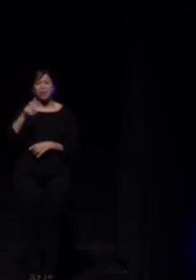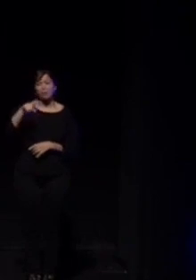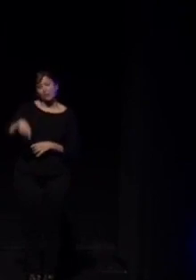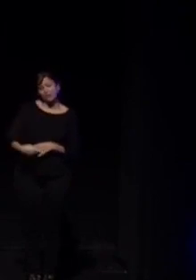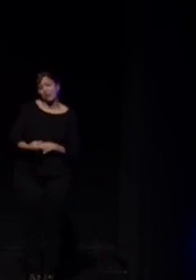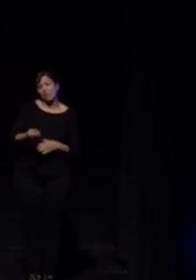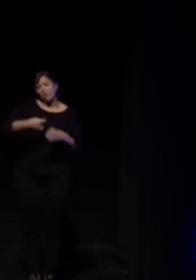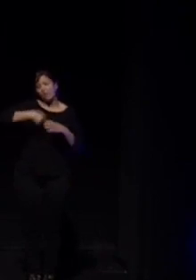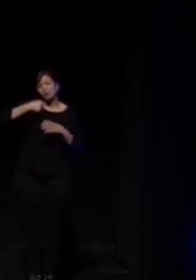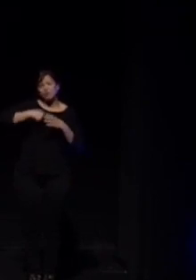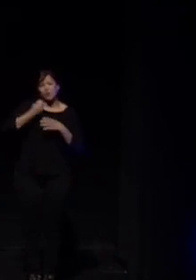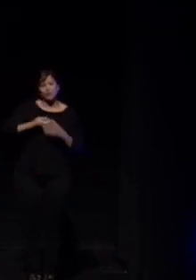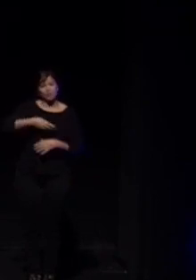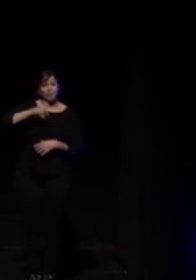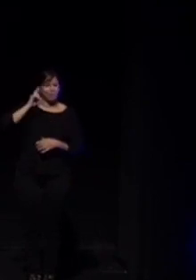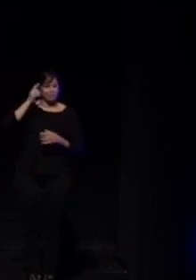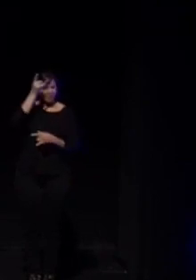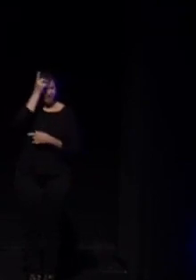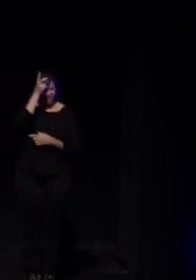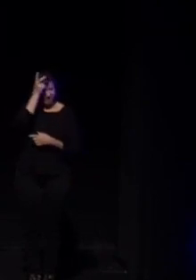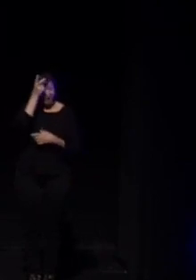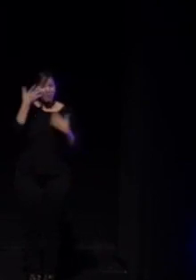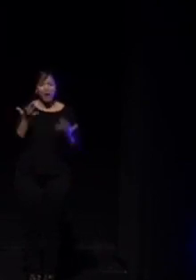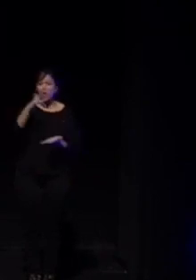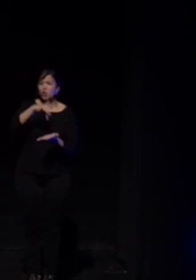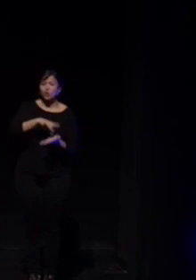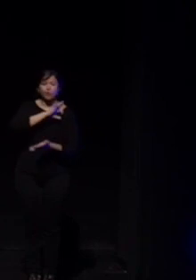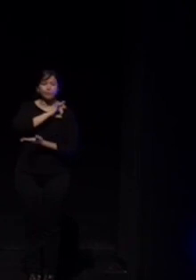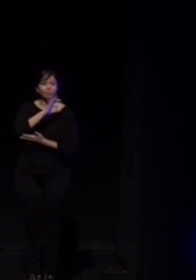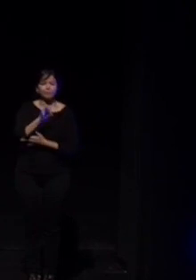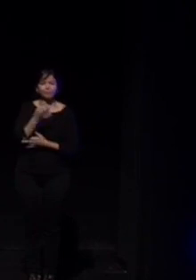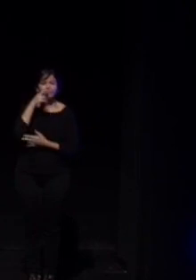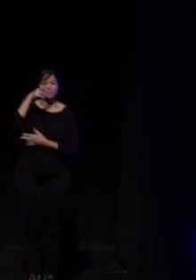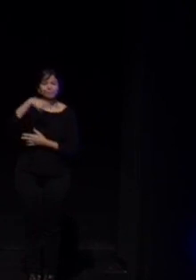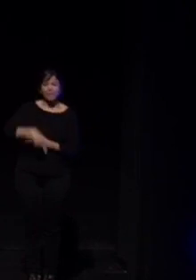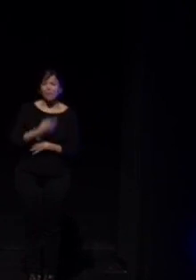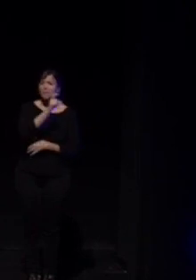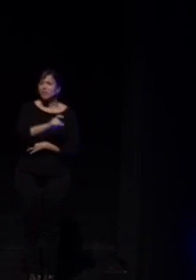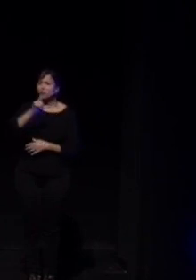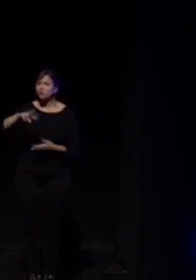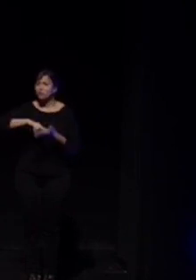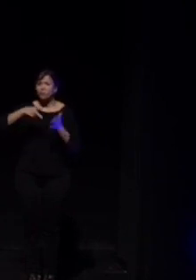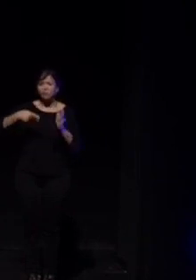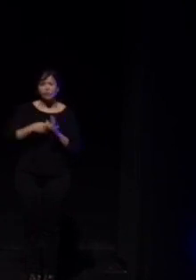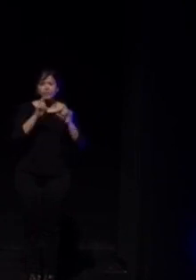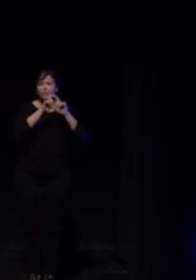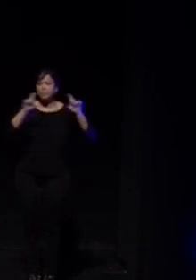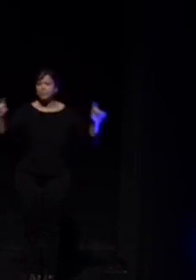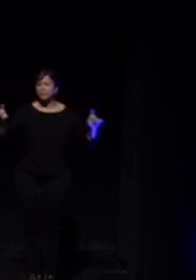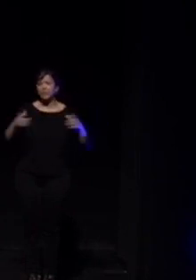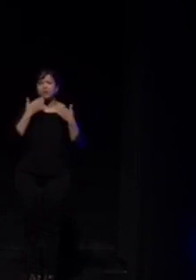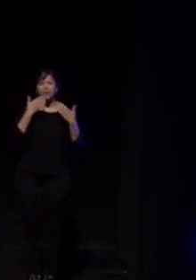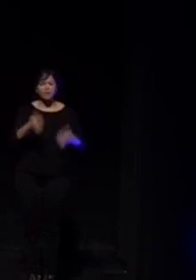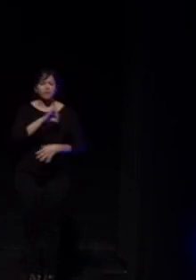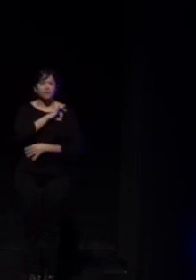Cabra, que ja gairebé un himne. Ara ha arribat el torn de guardonar i reconèixer públicament les persones i projectes empresarials amb els Premis